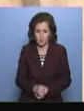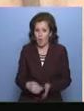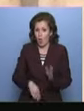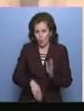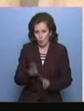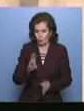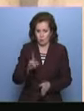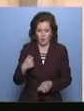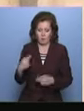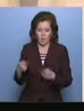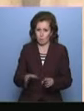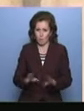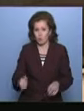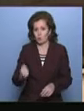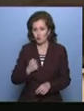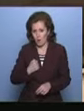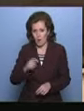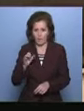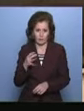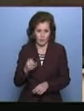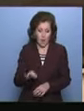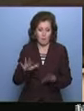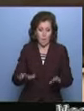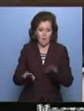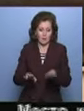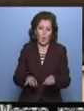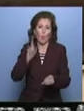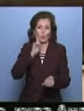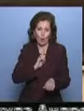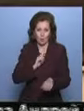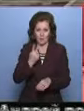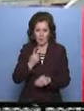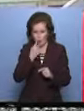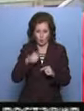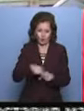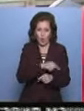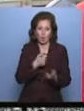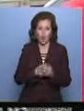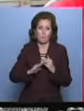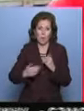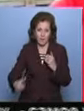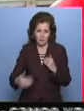приезжал, жалеет сейчас Андрей. Место, куда он поставил свою машину, самое удобное. 2 шага до подъезда. Приехал на обед.